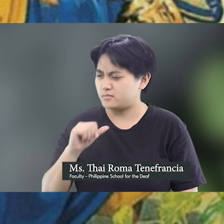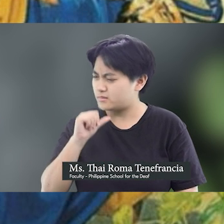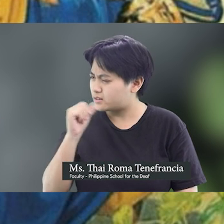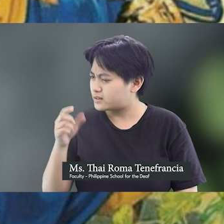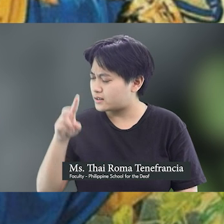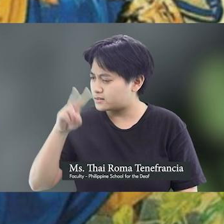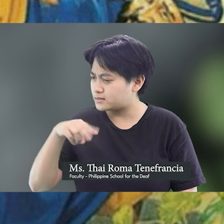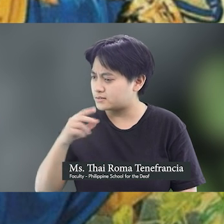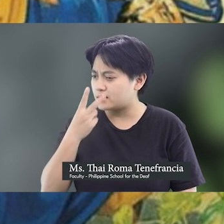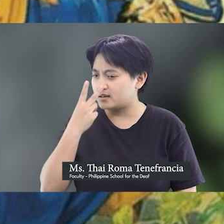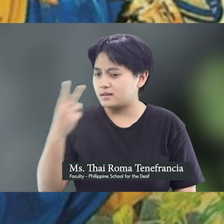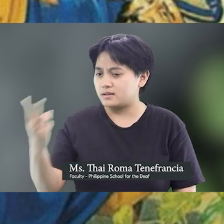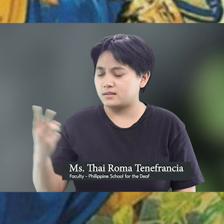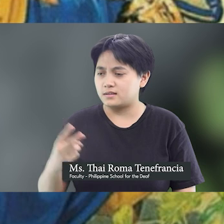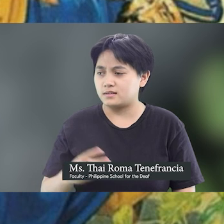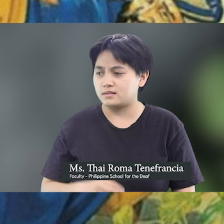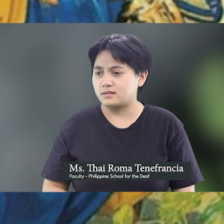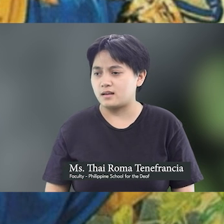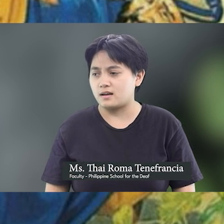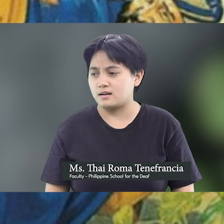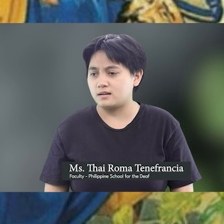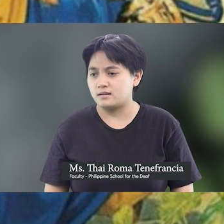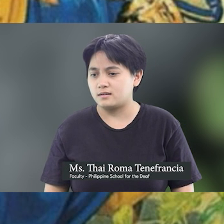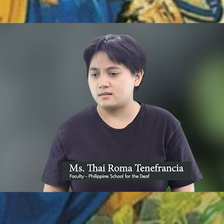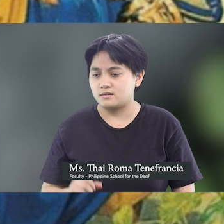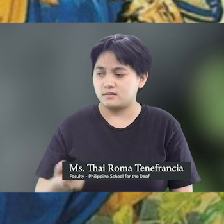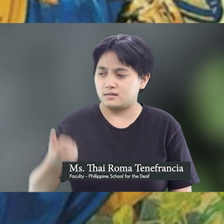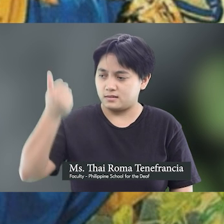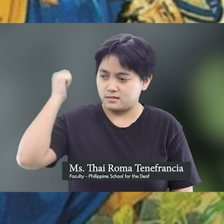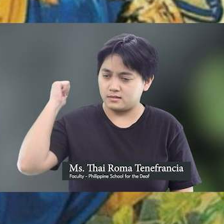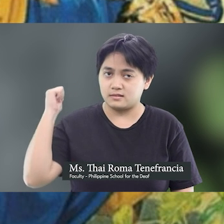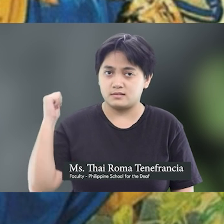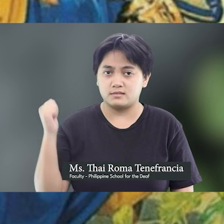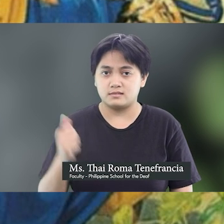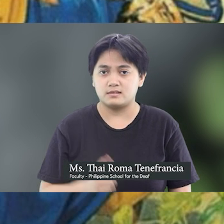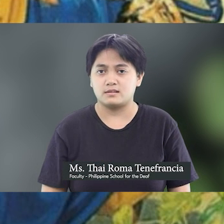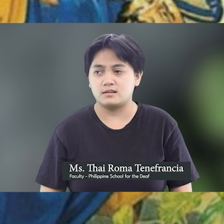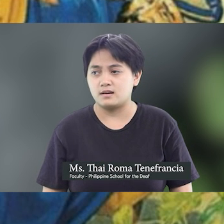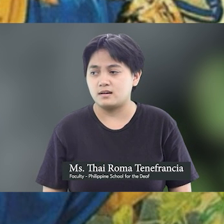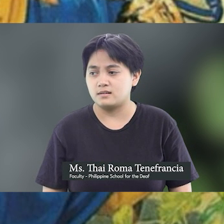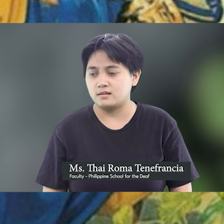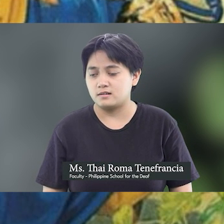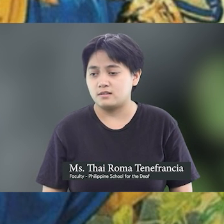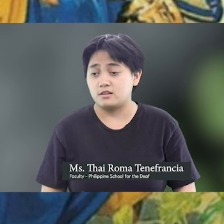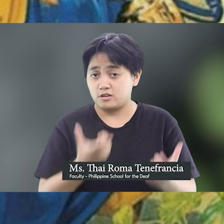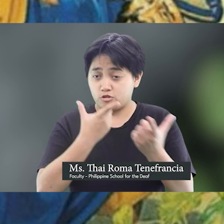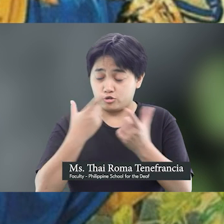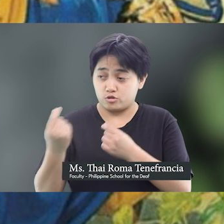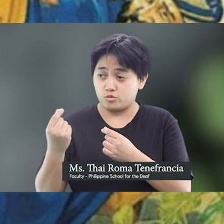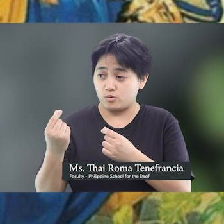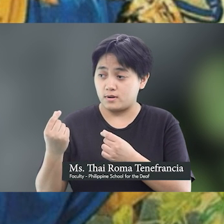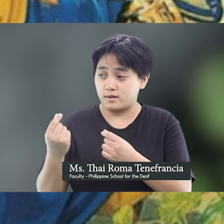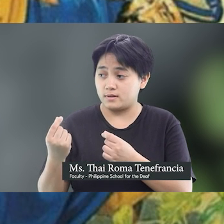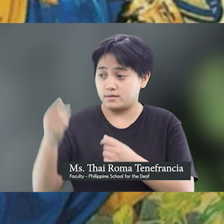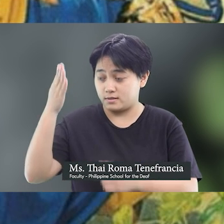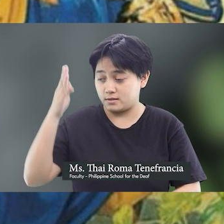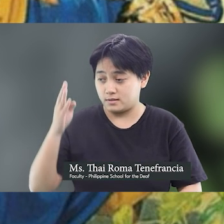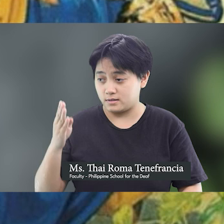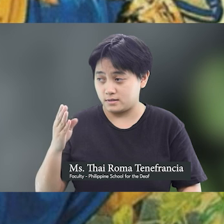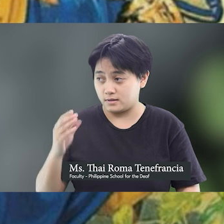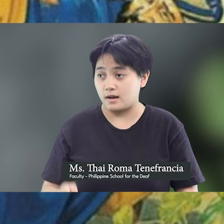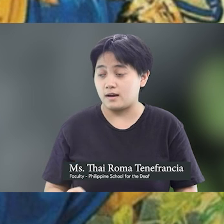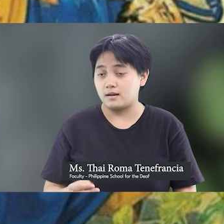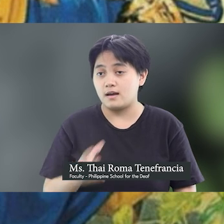kasulatan? Naging panukalang bato ang tinanggihan ng mga tagapagtayo. Gawa ito ng Panginoon